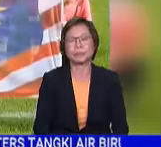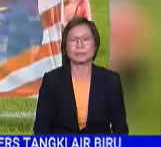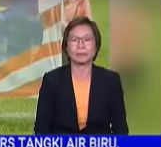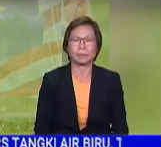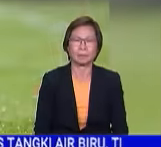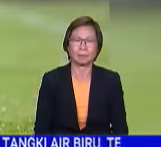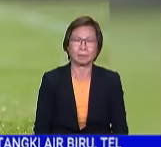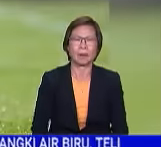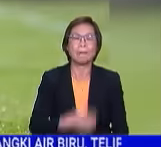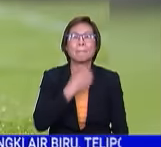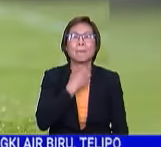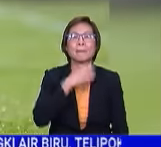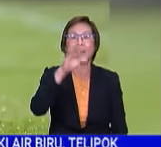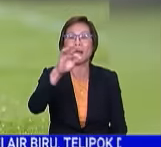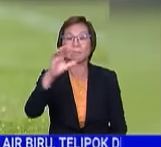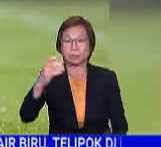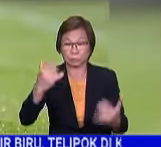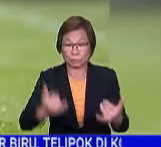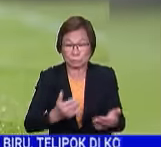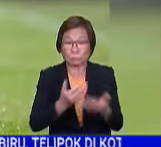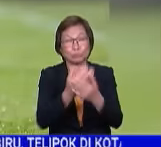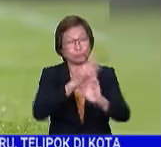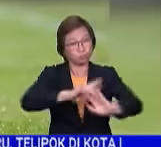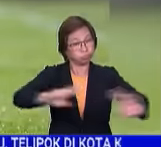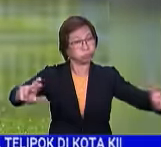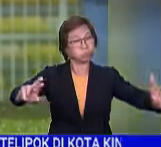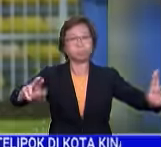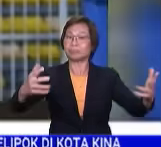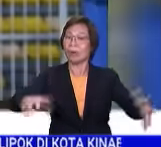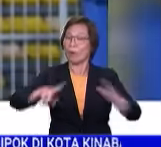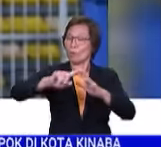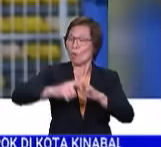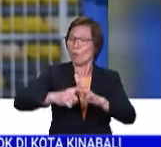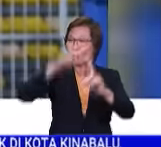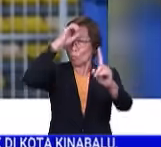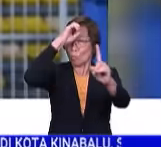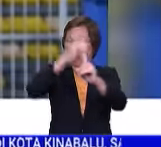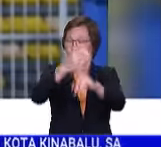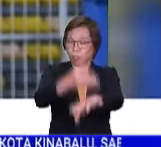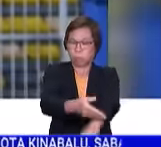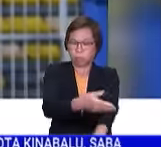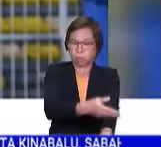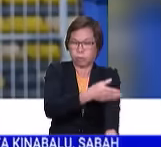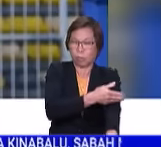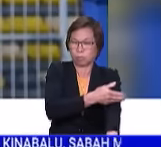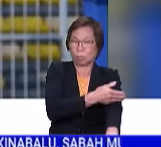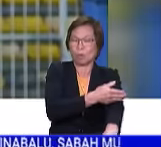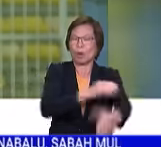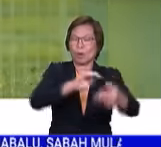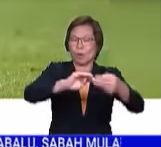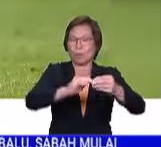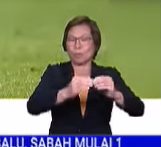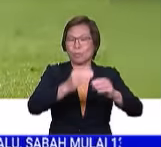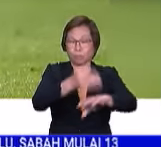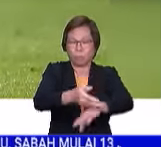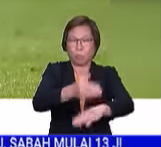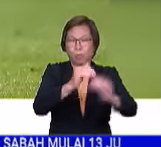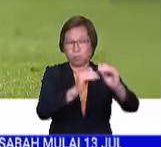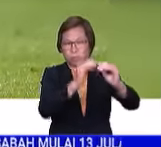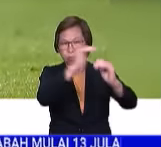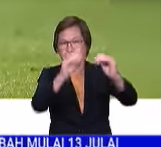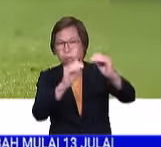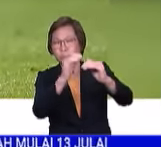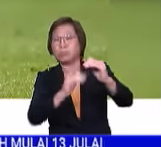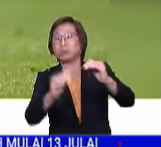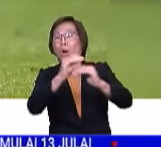Sementara itu, Perak FC kini hampir bersedia sepenuhnya untuk memulakan misi memperbaiki kedudukan mereka dalam Liga Super apabila